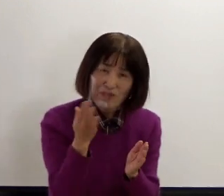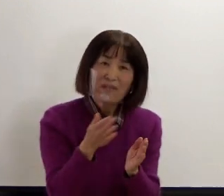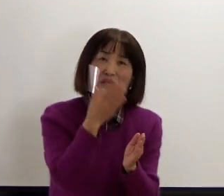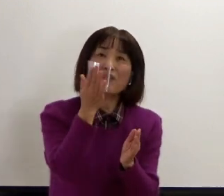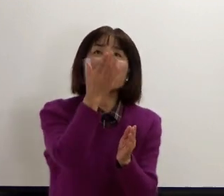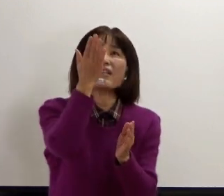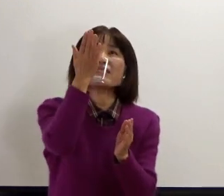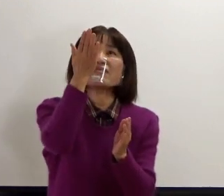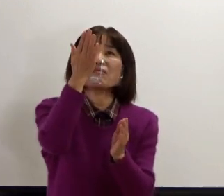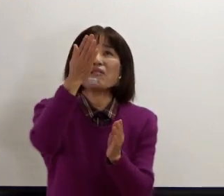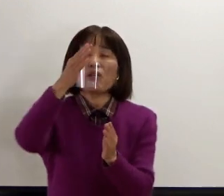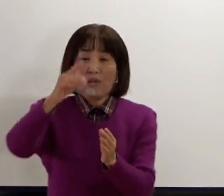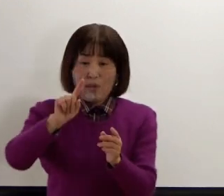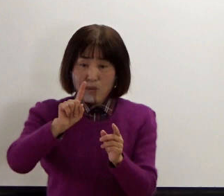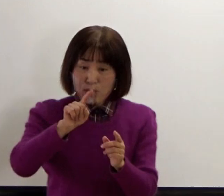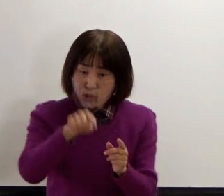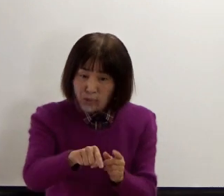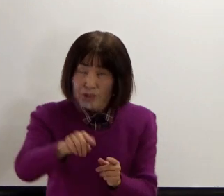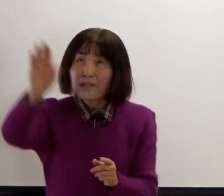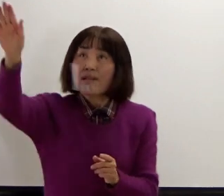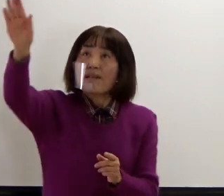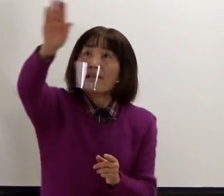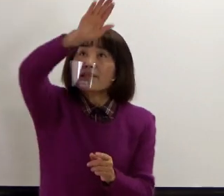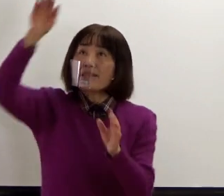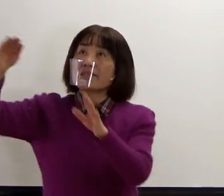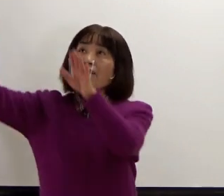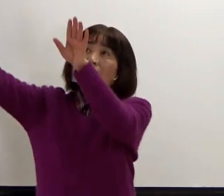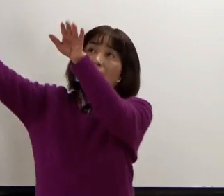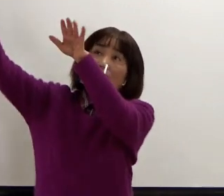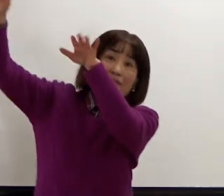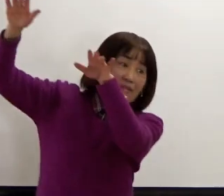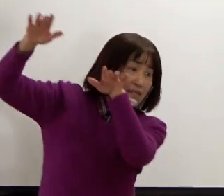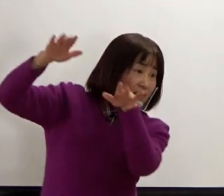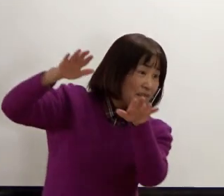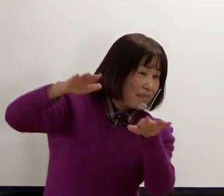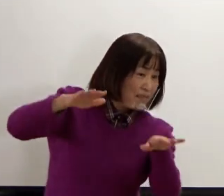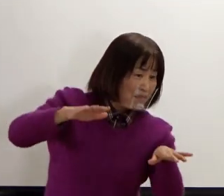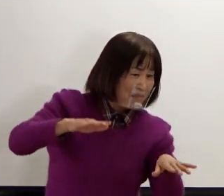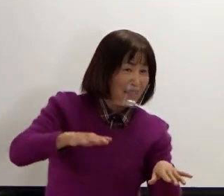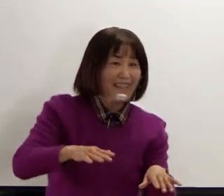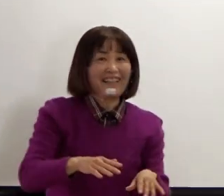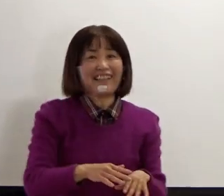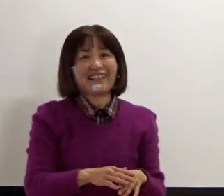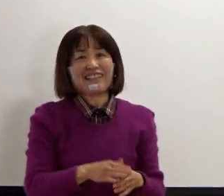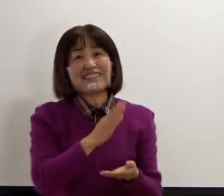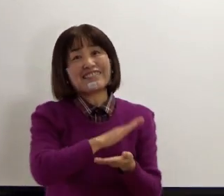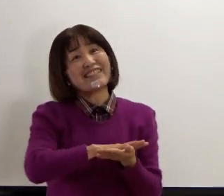使が現れると、ね、ロマンチックですね。このクリスマスのストーリーに天使はつきものです。